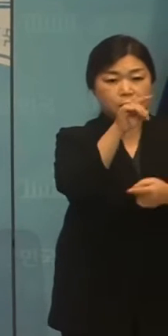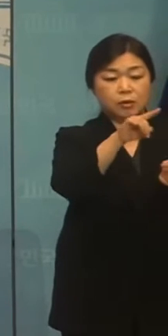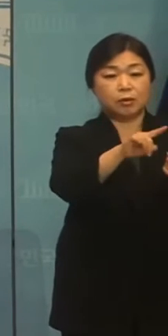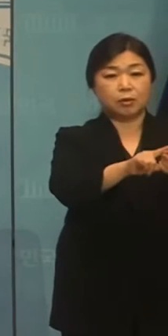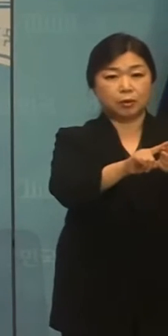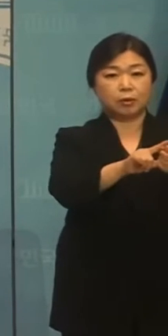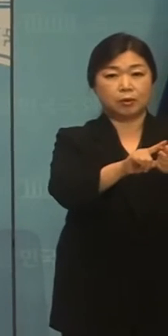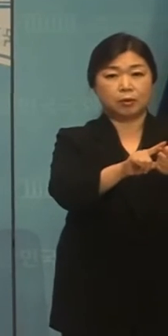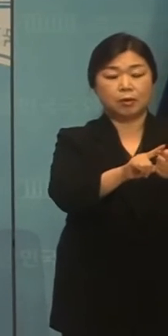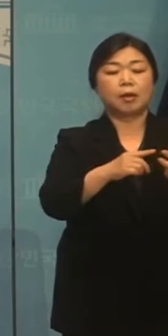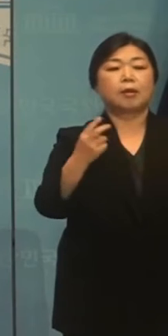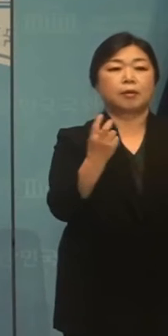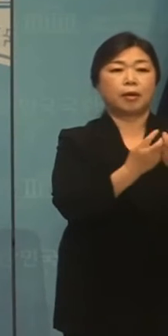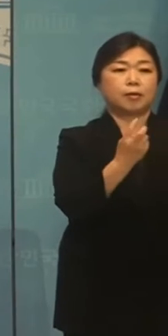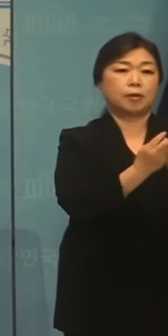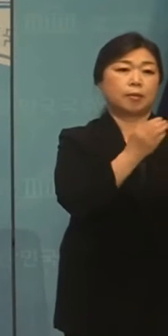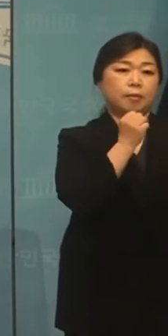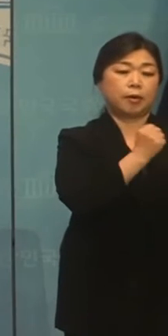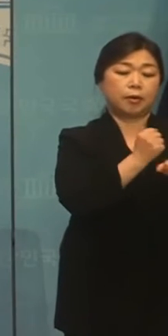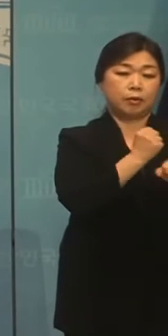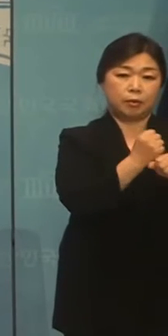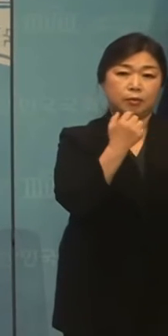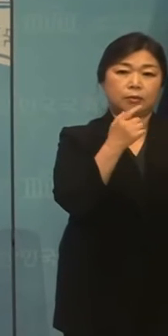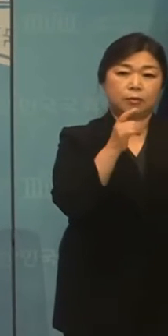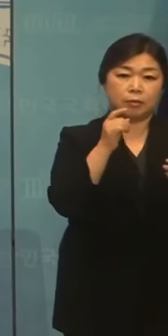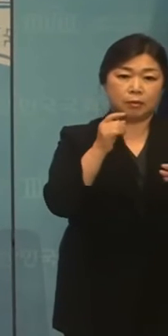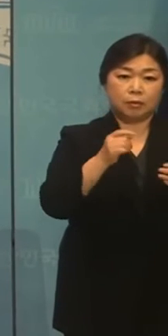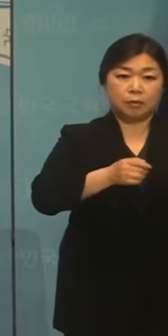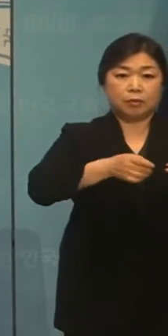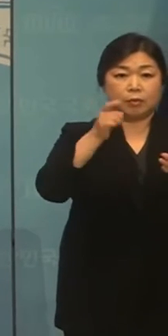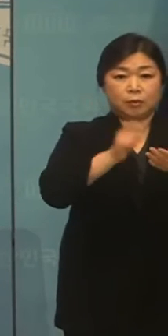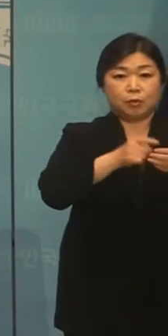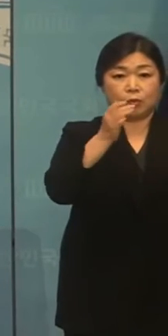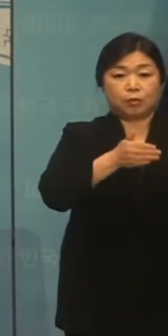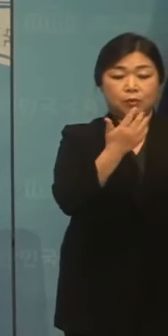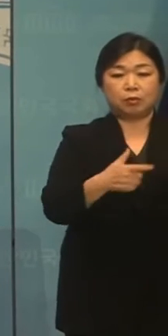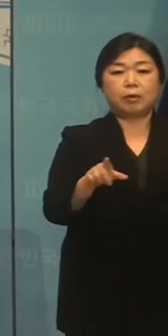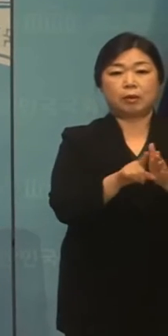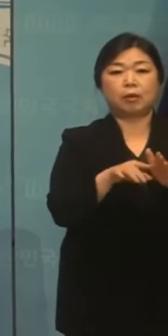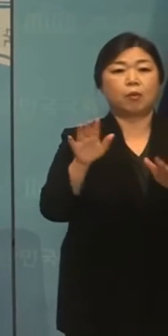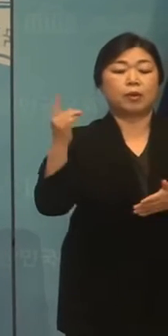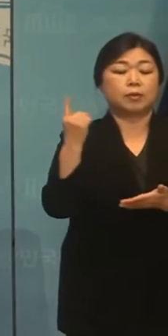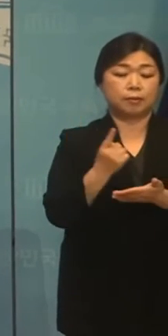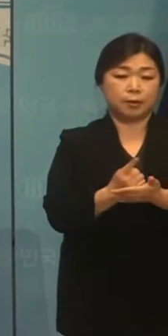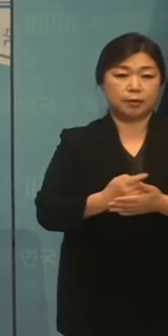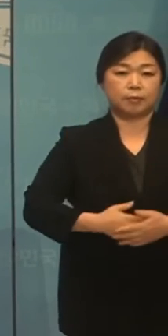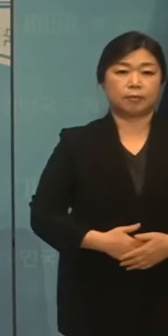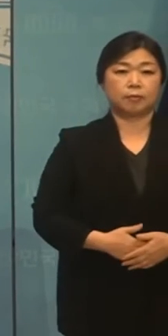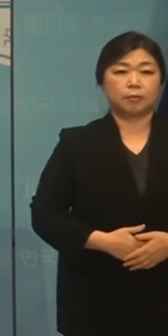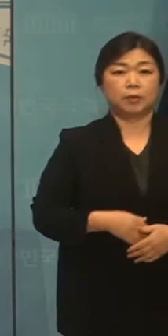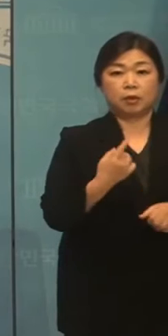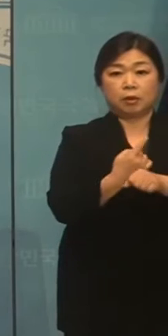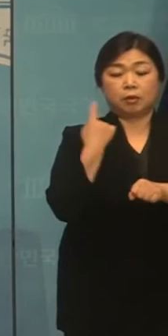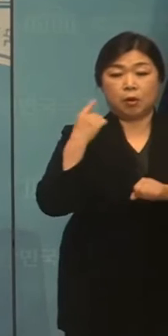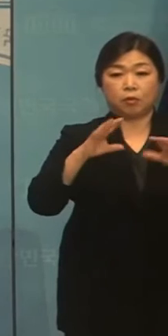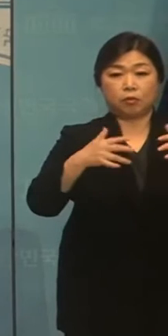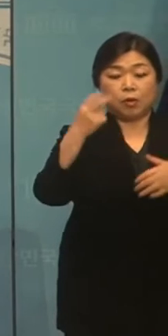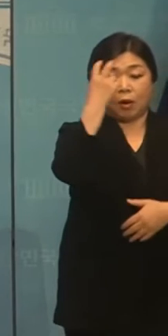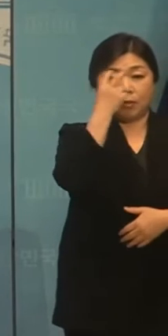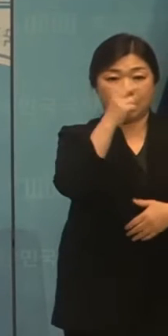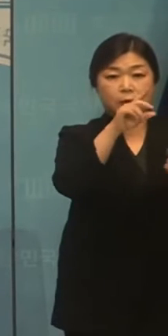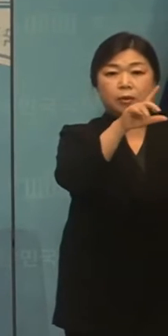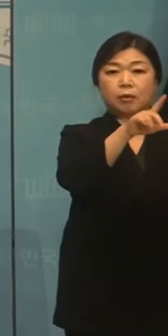근본적인 대책 마련을 촉구하기 위해 이 자리에 섰습니다. 저는 작년